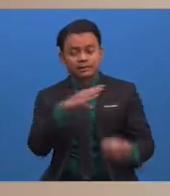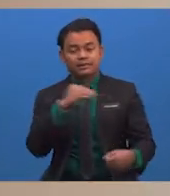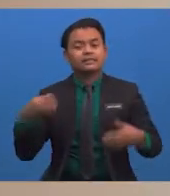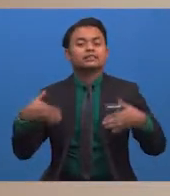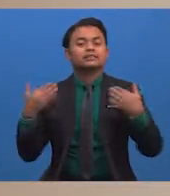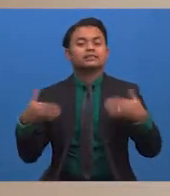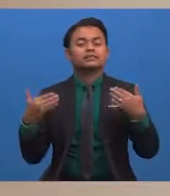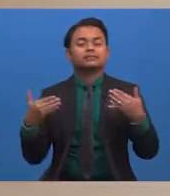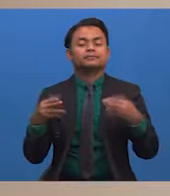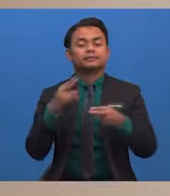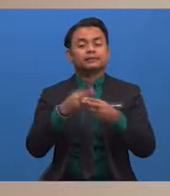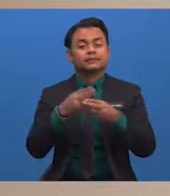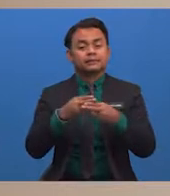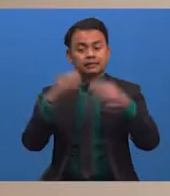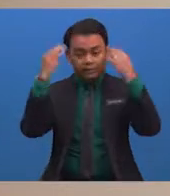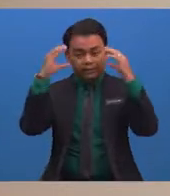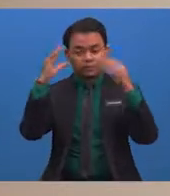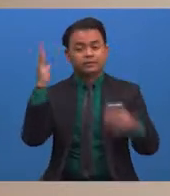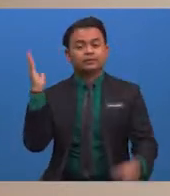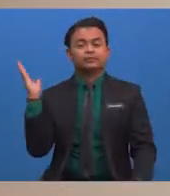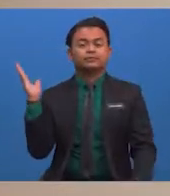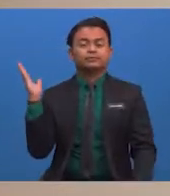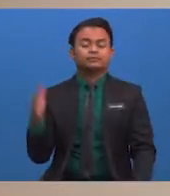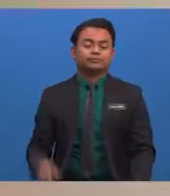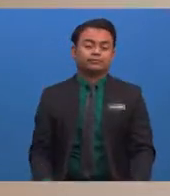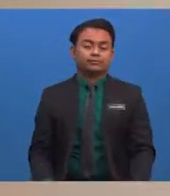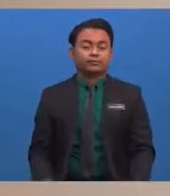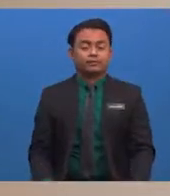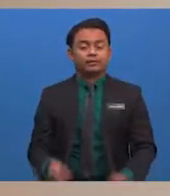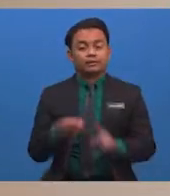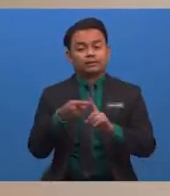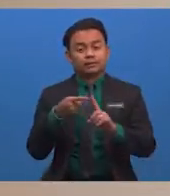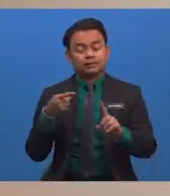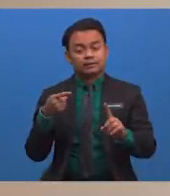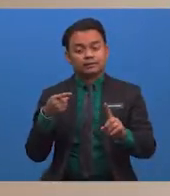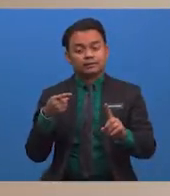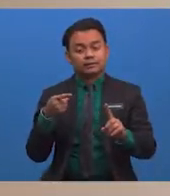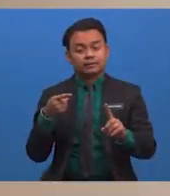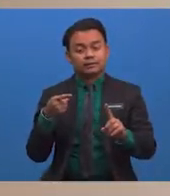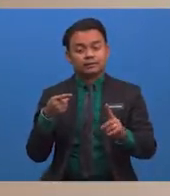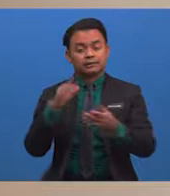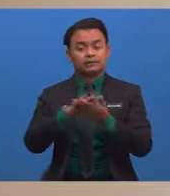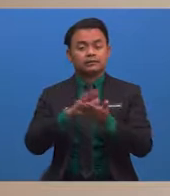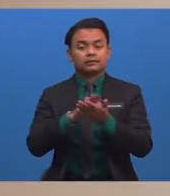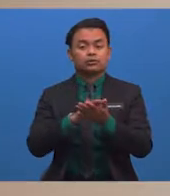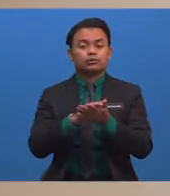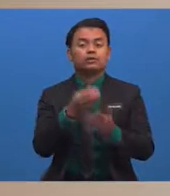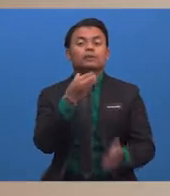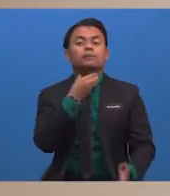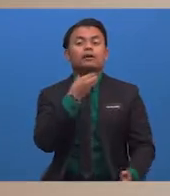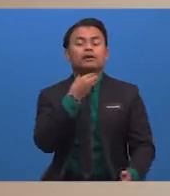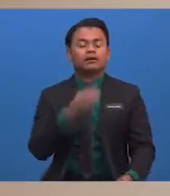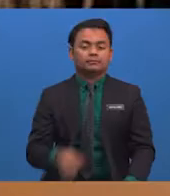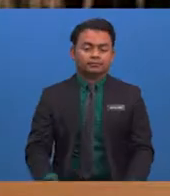cikgu Basirah binti Yaakob dari Pusat Tingkatan 6 SMK Raja Muda Musa, Kuala Kangsar, Perak.